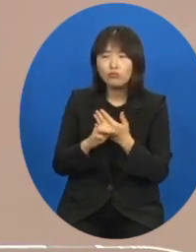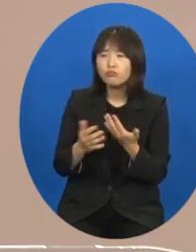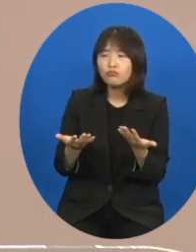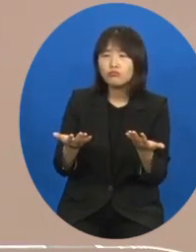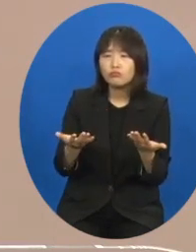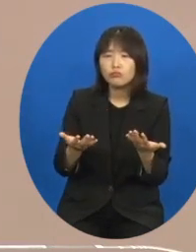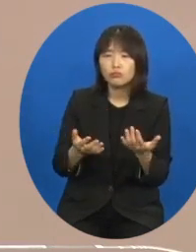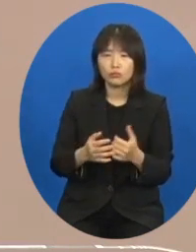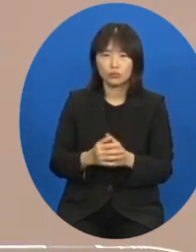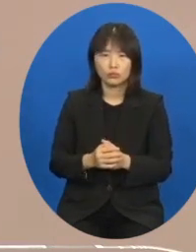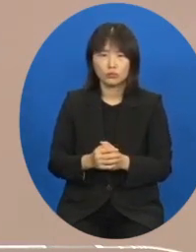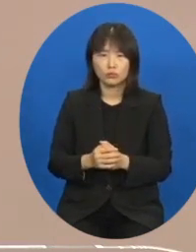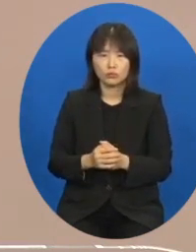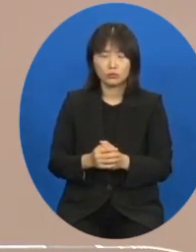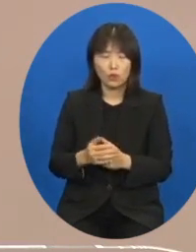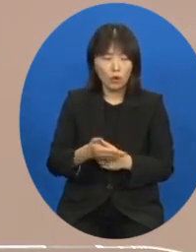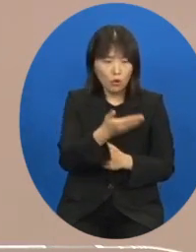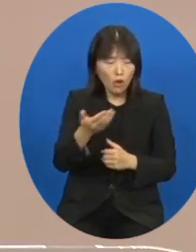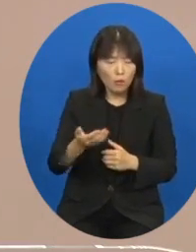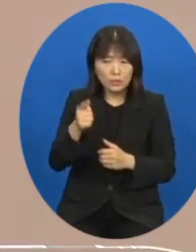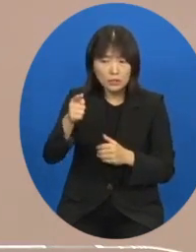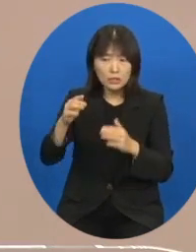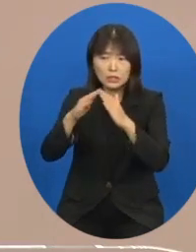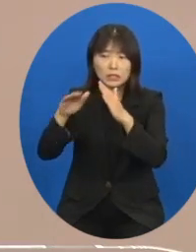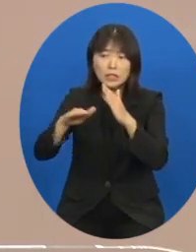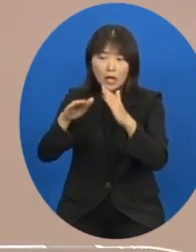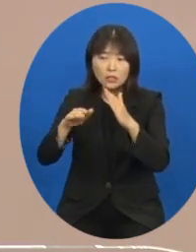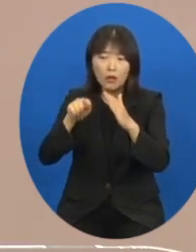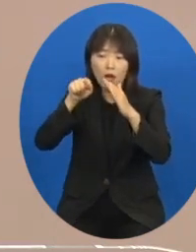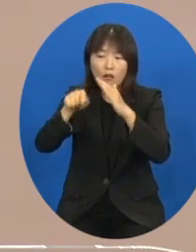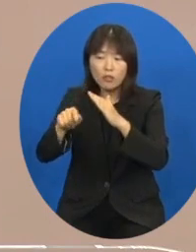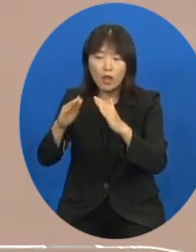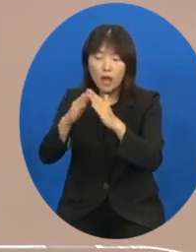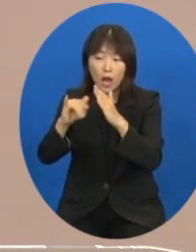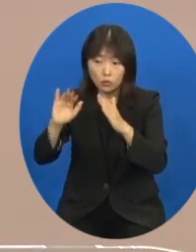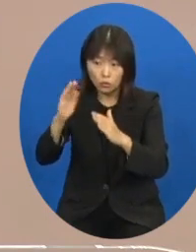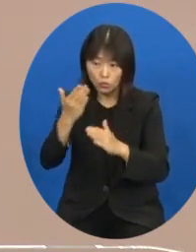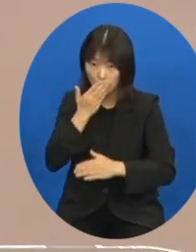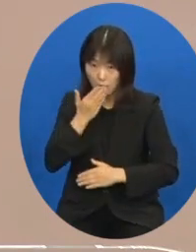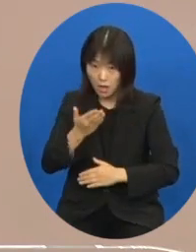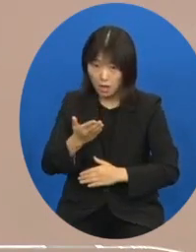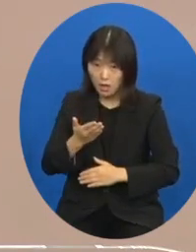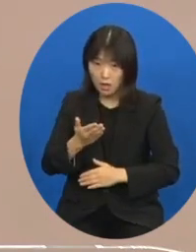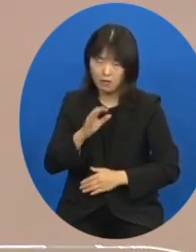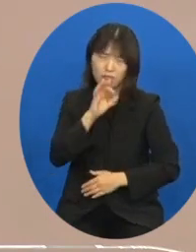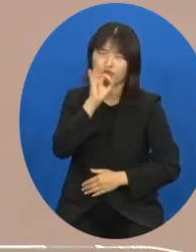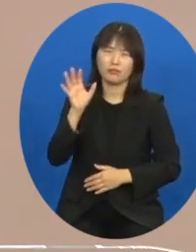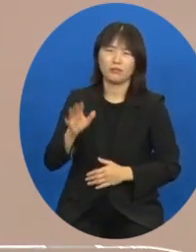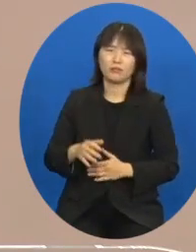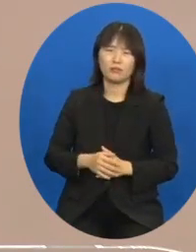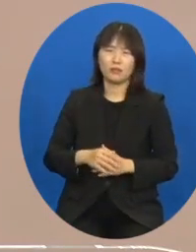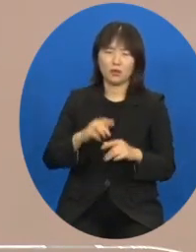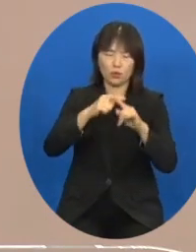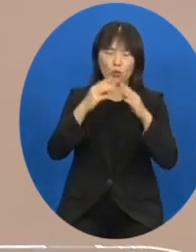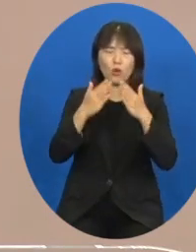합니까? 그렇다고 여러분이 그 가정의 가족이 될수 있습니까? 교회도